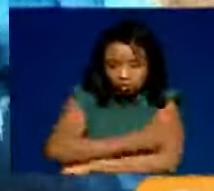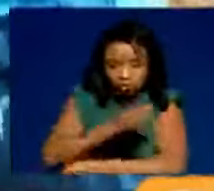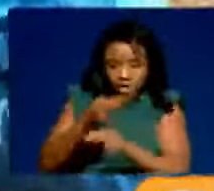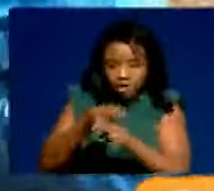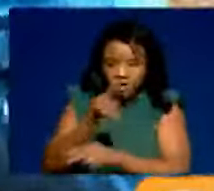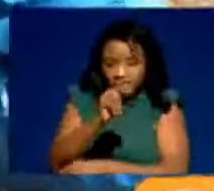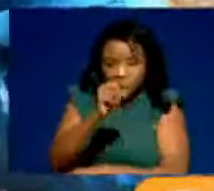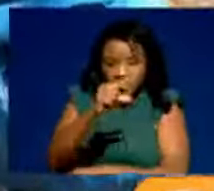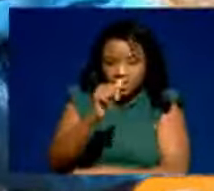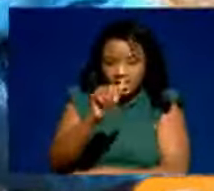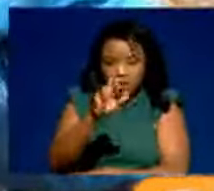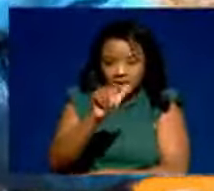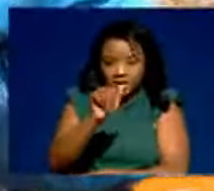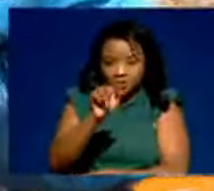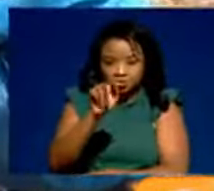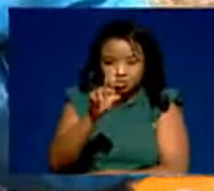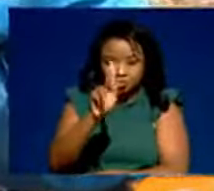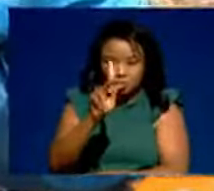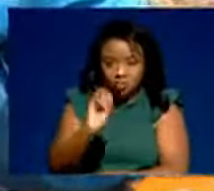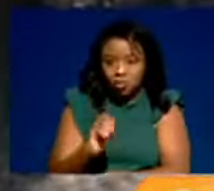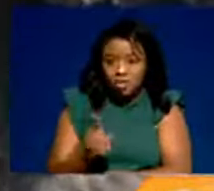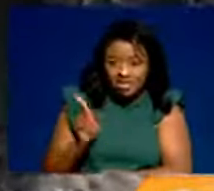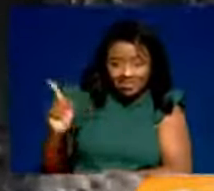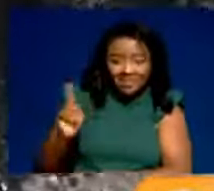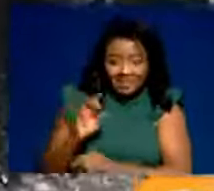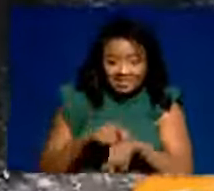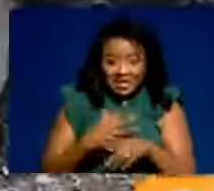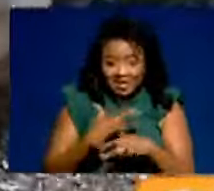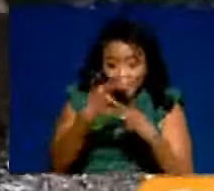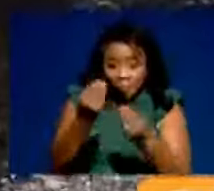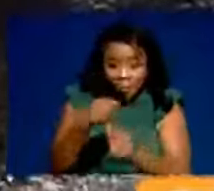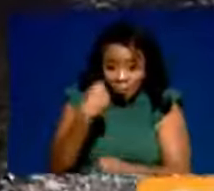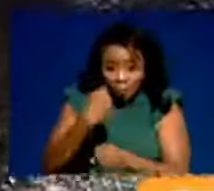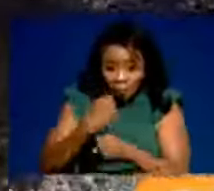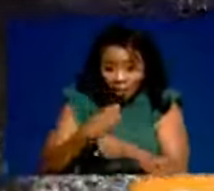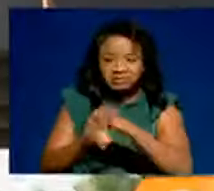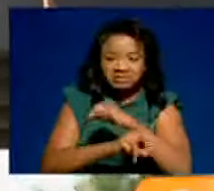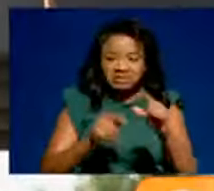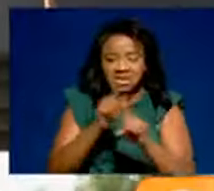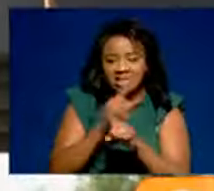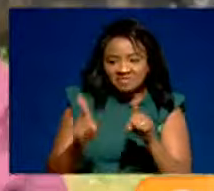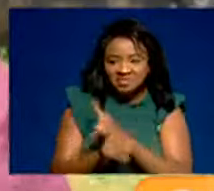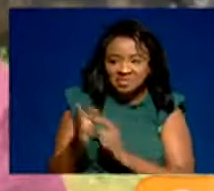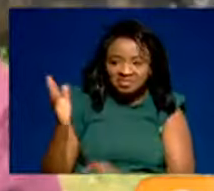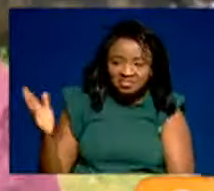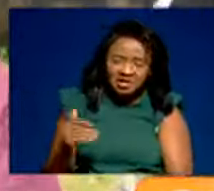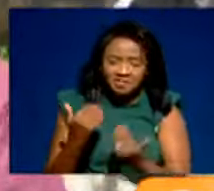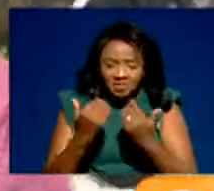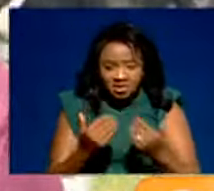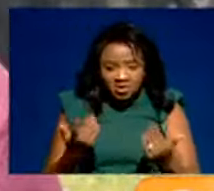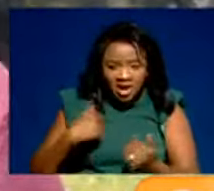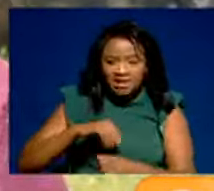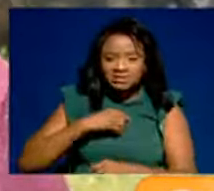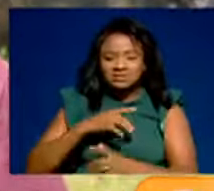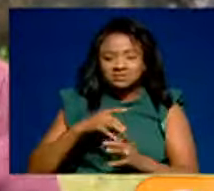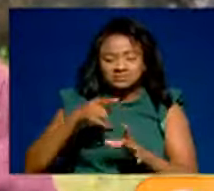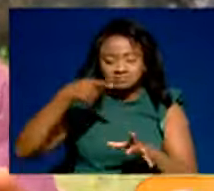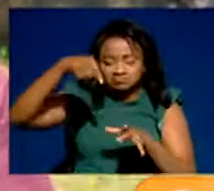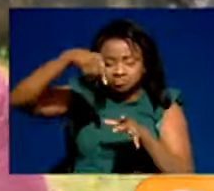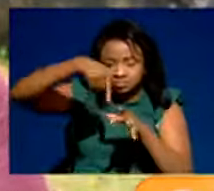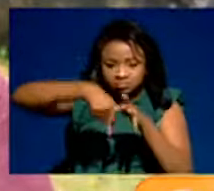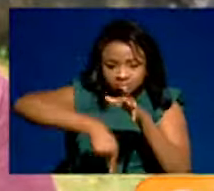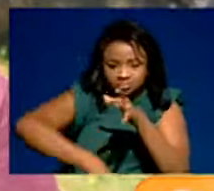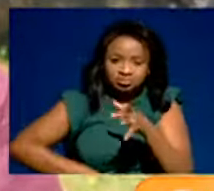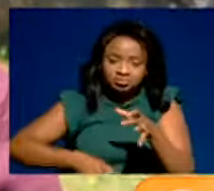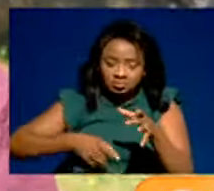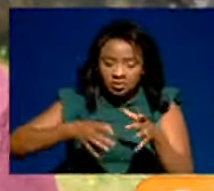wakiwa chini ya ulinzi mkali wanapoondoka shuleni kuteka maji kwenye mto ulio karibu. Tunachimba maji, tunachimba mtaro chini, alafu